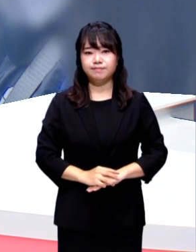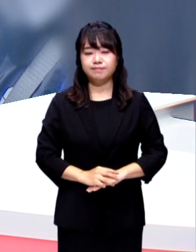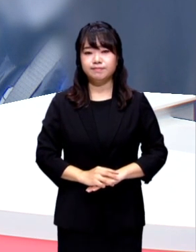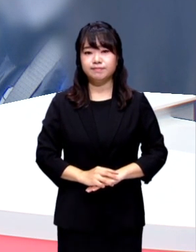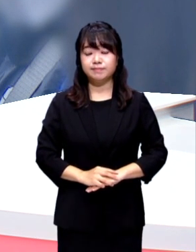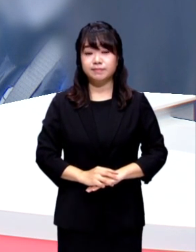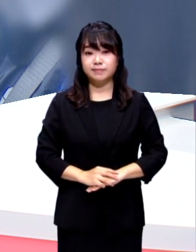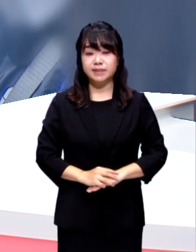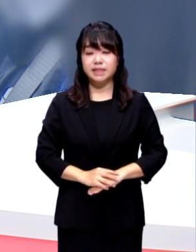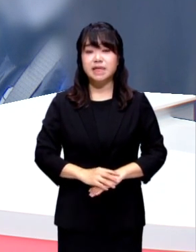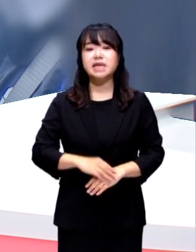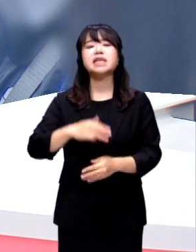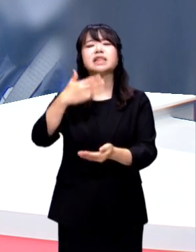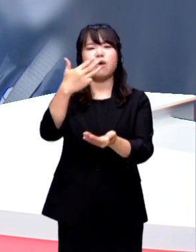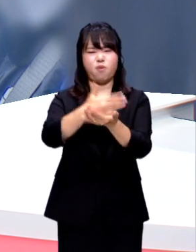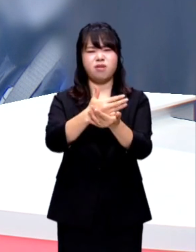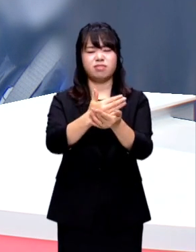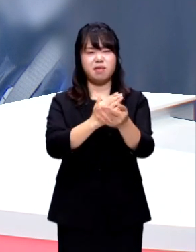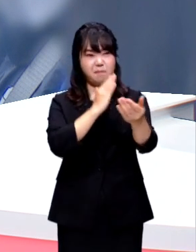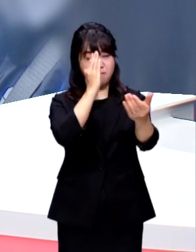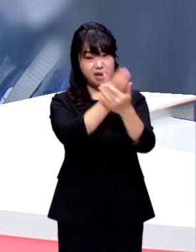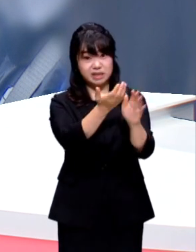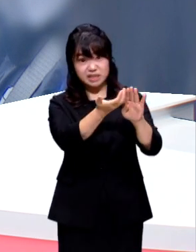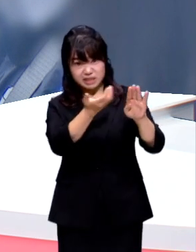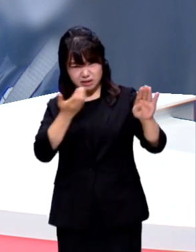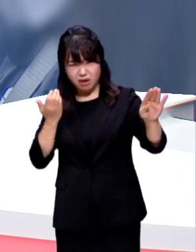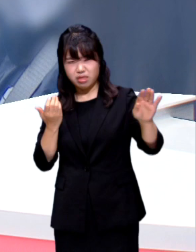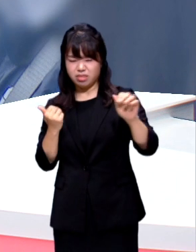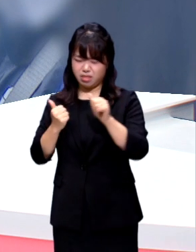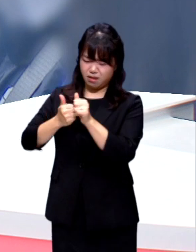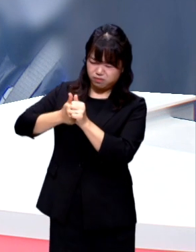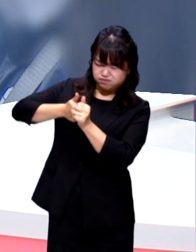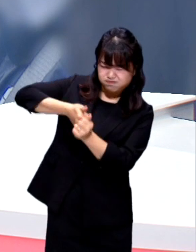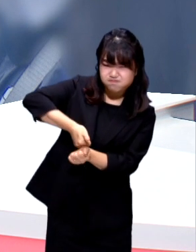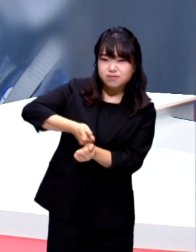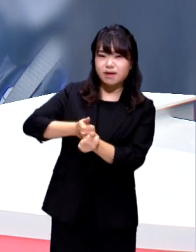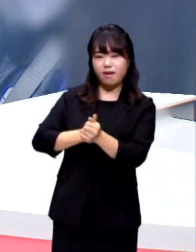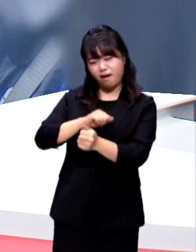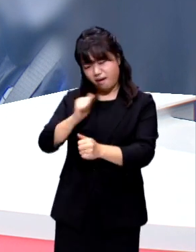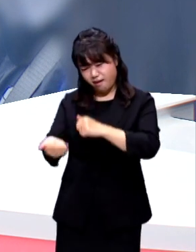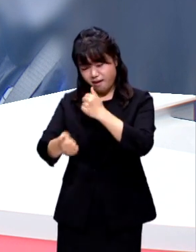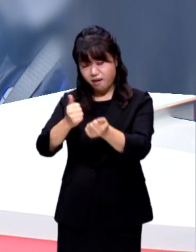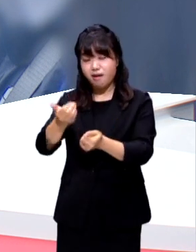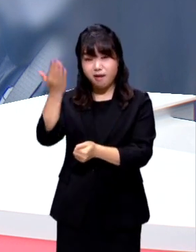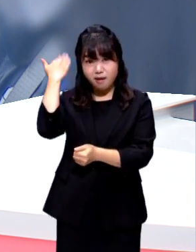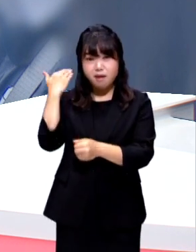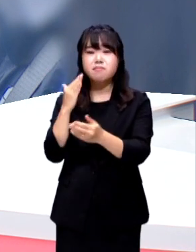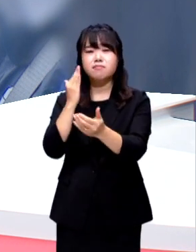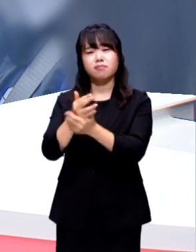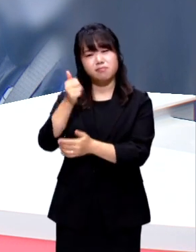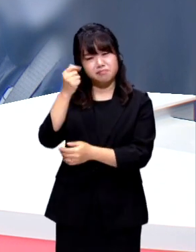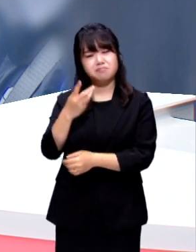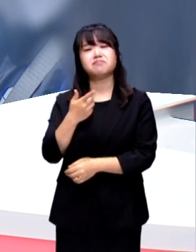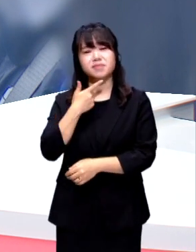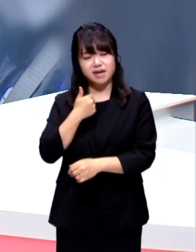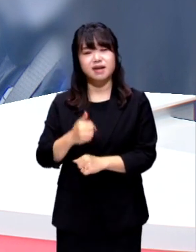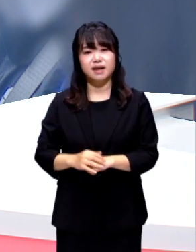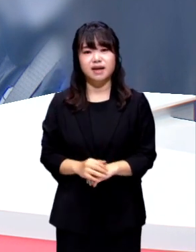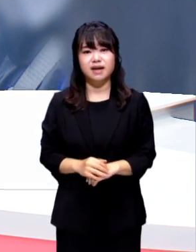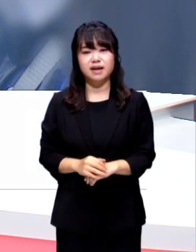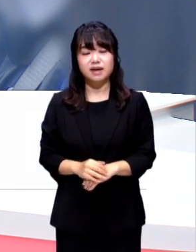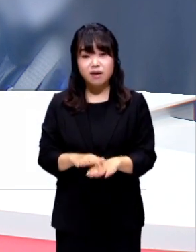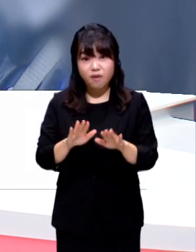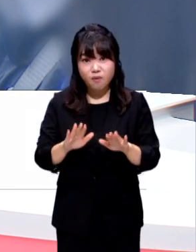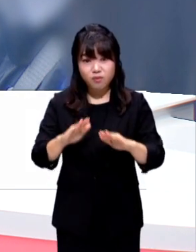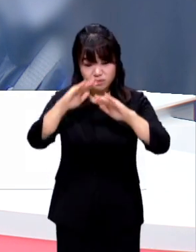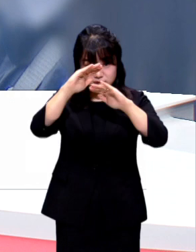네, 사실 이태원 참사 전에도 압사 사고는 있었고 당시에도 수많은 생명을 앗아갔습니다. 오늘